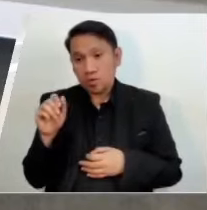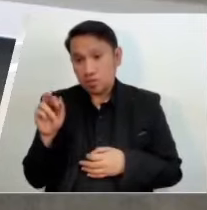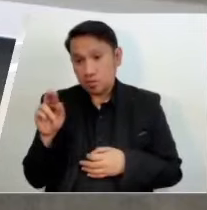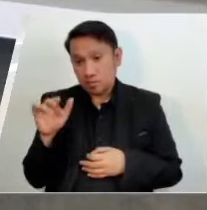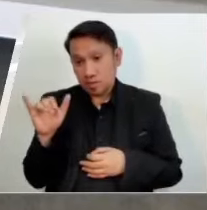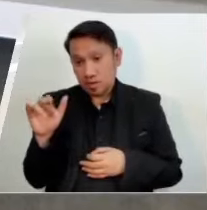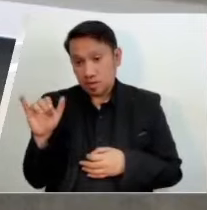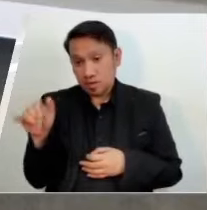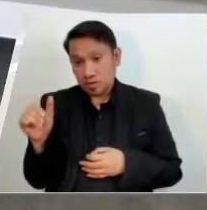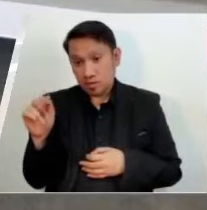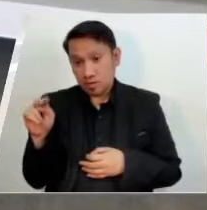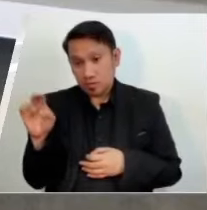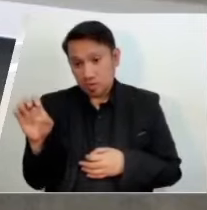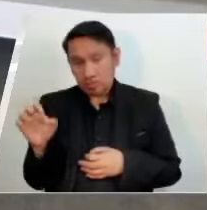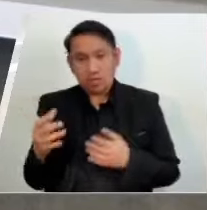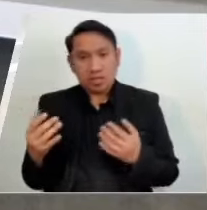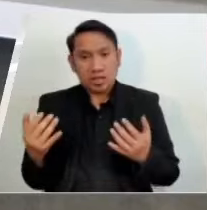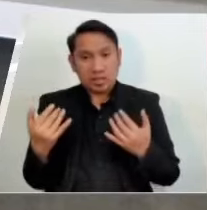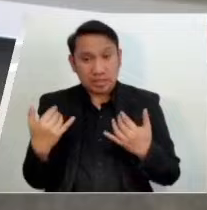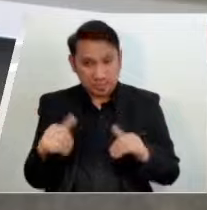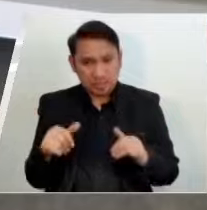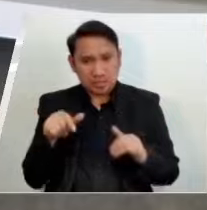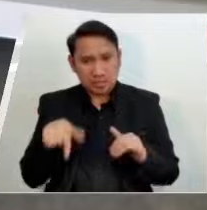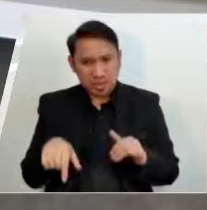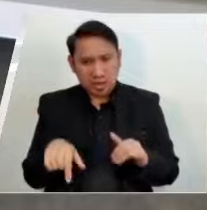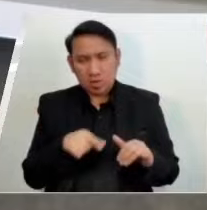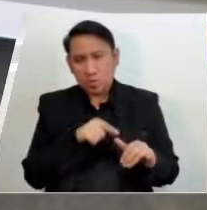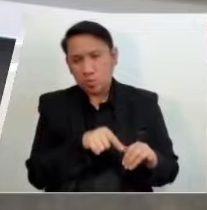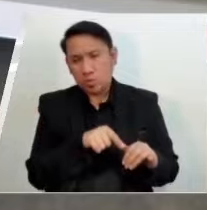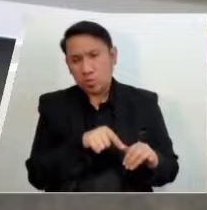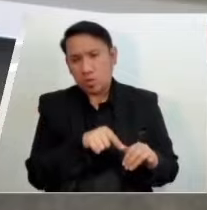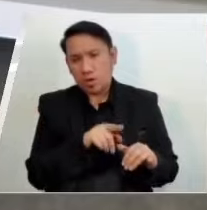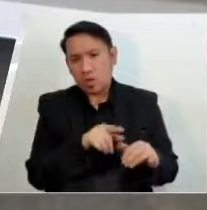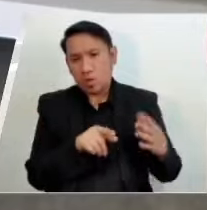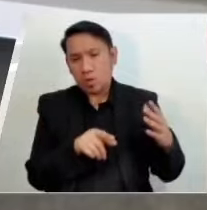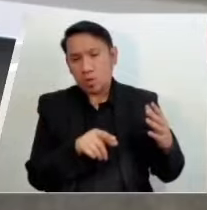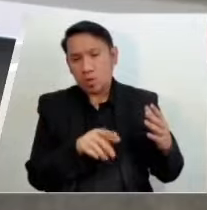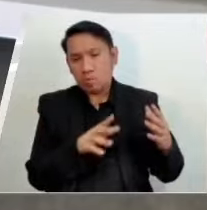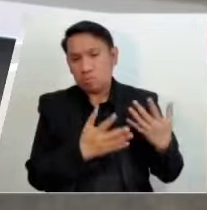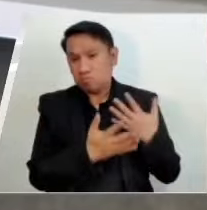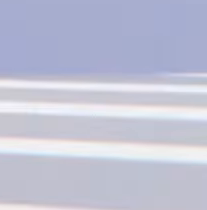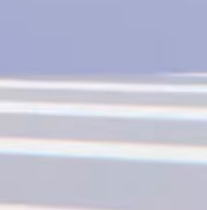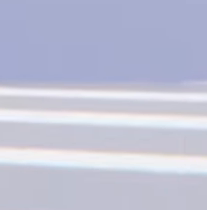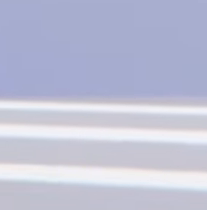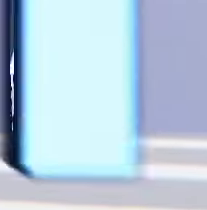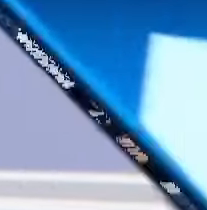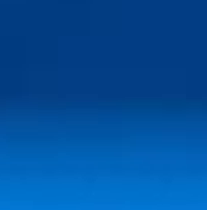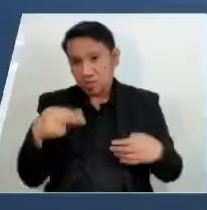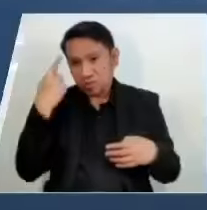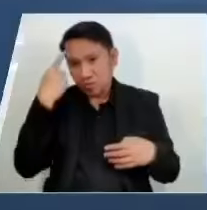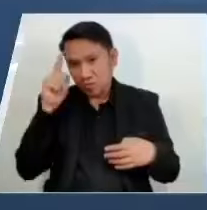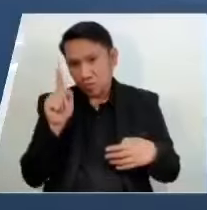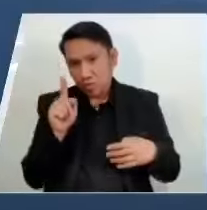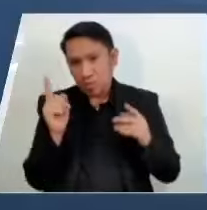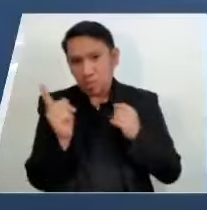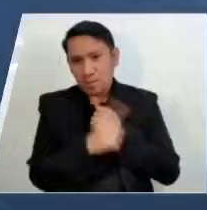na hanggang ngayon nasa death row sa Indonesia. Saksi si JP Soriano.